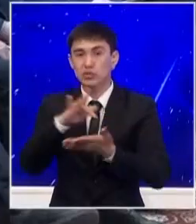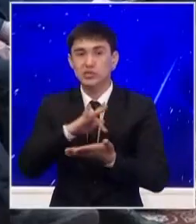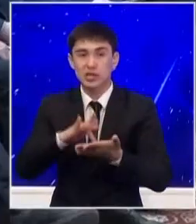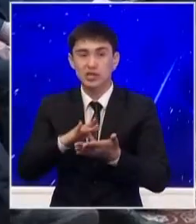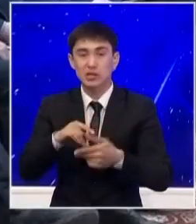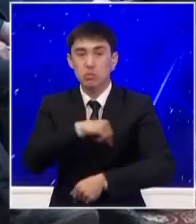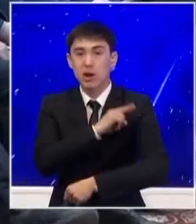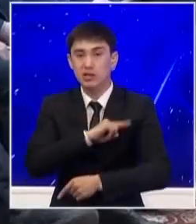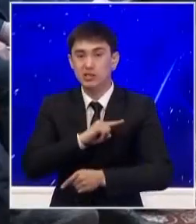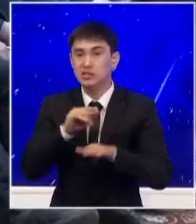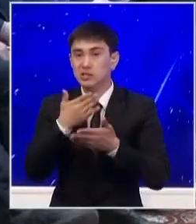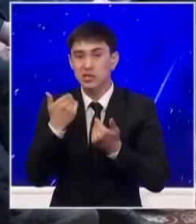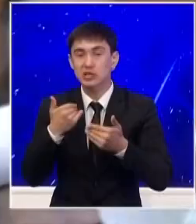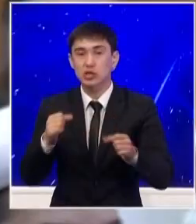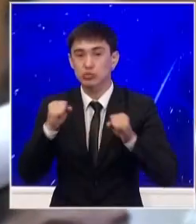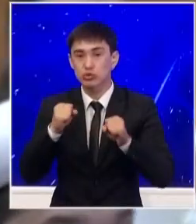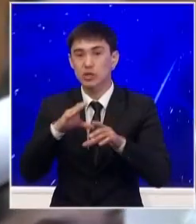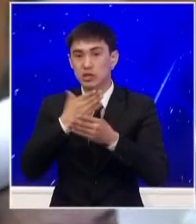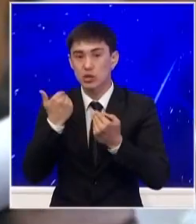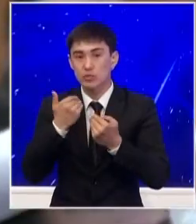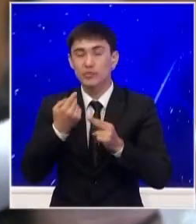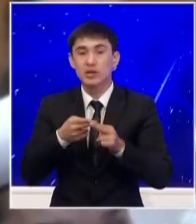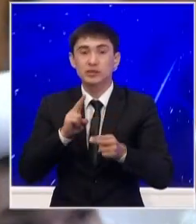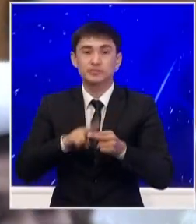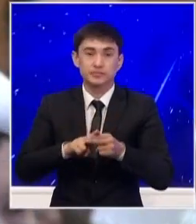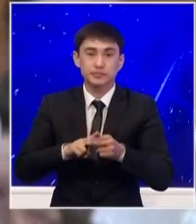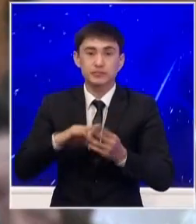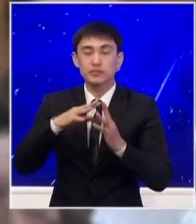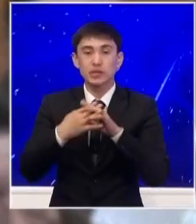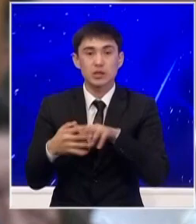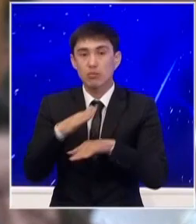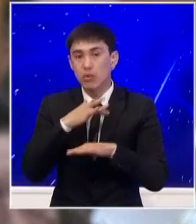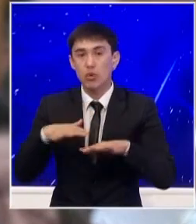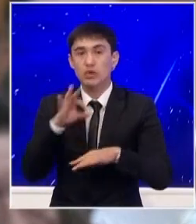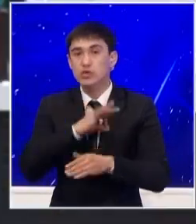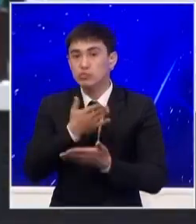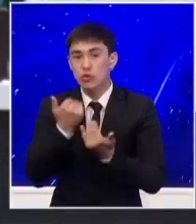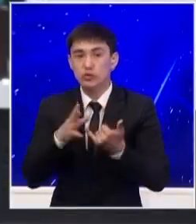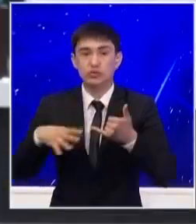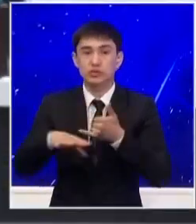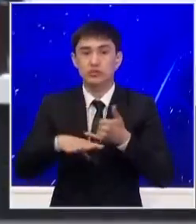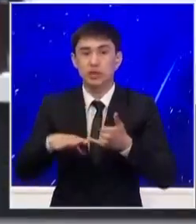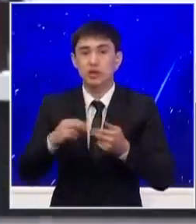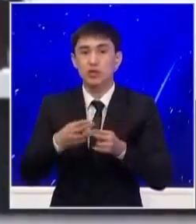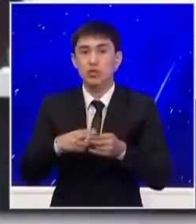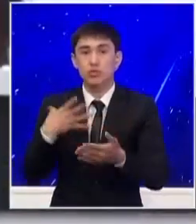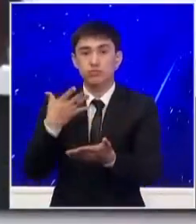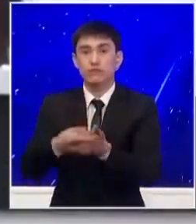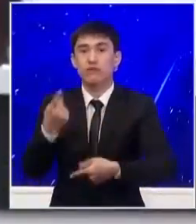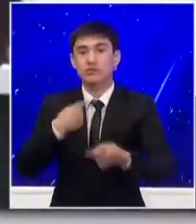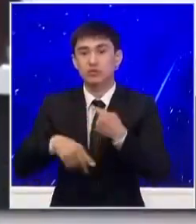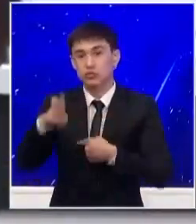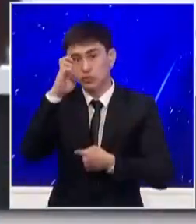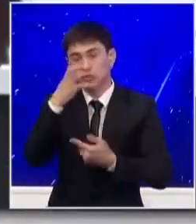ни больница, нет здесь даже спортзала. Наряду с этим в селе немало неиспользуемых земель, которые подлежат возврату